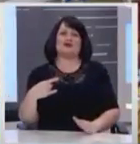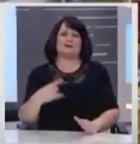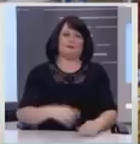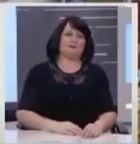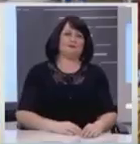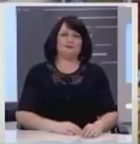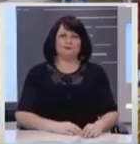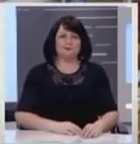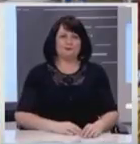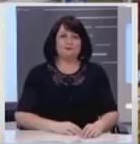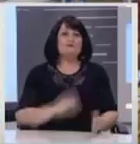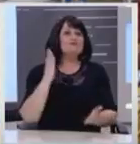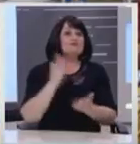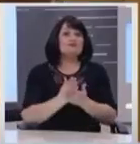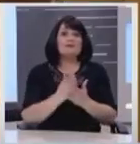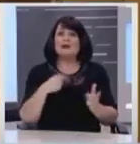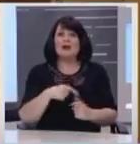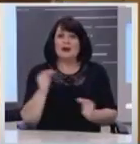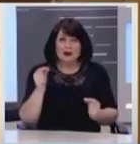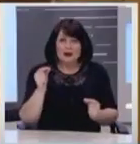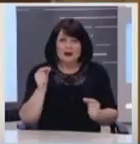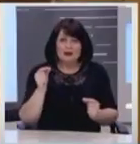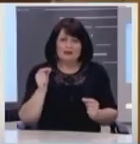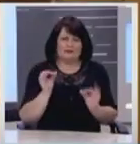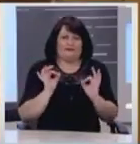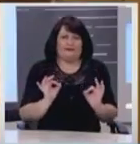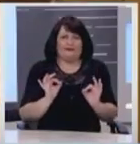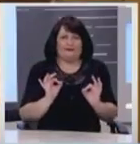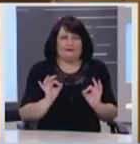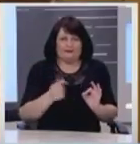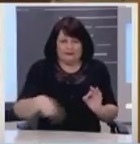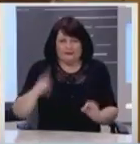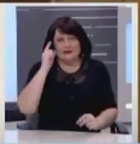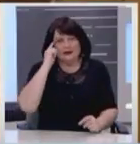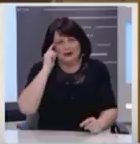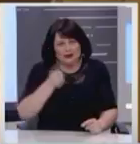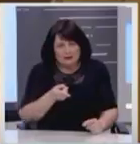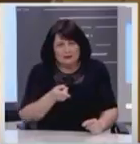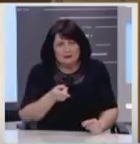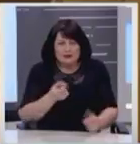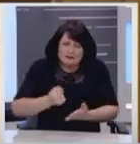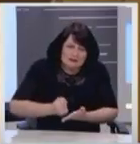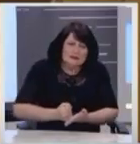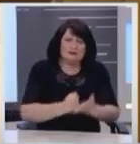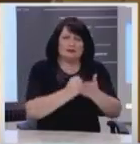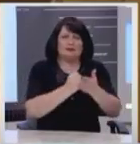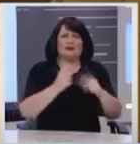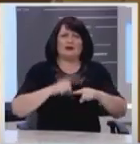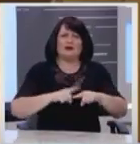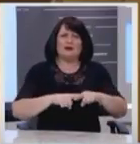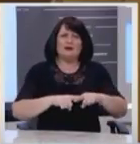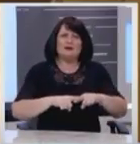Και σε αυτή της την επιλογή είναι αυτονόητο ότι θα έχει τη στήριξη τόσο της